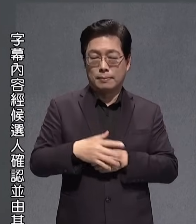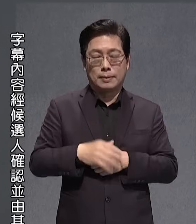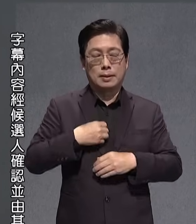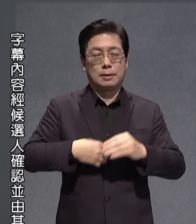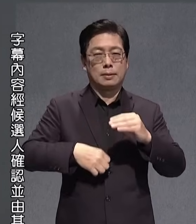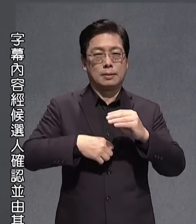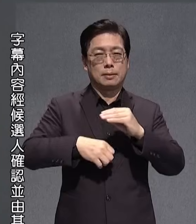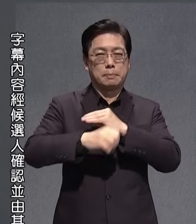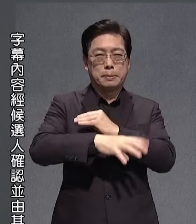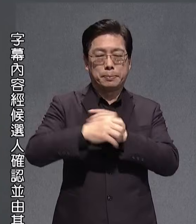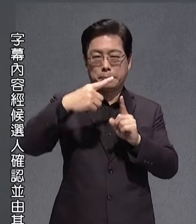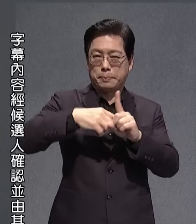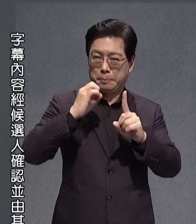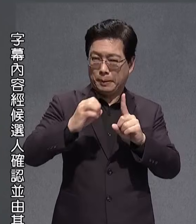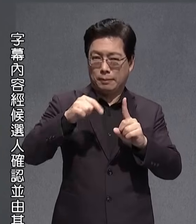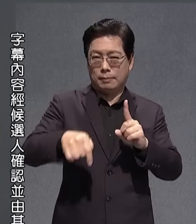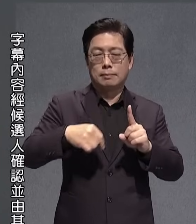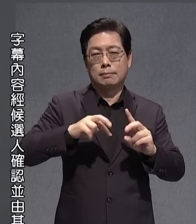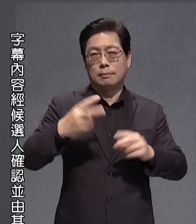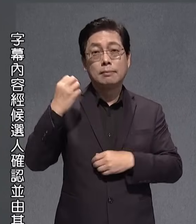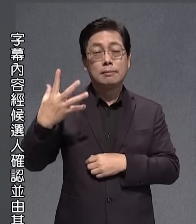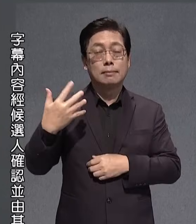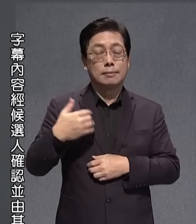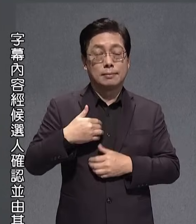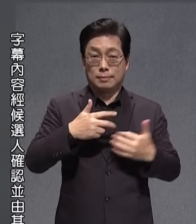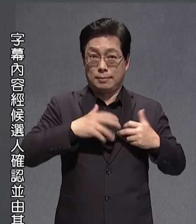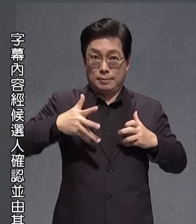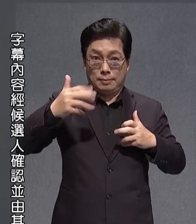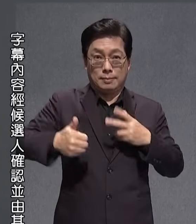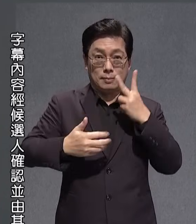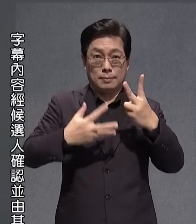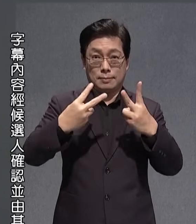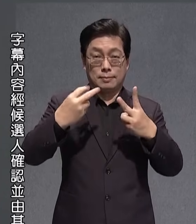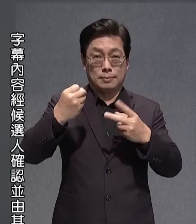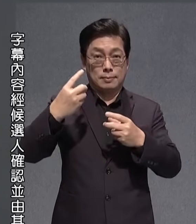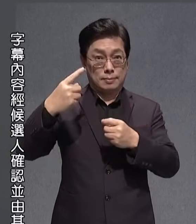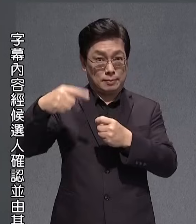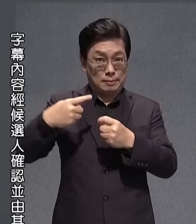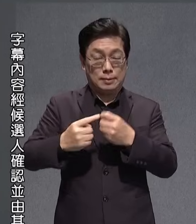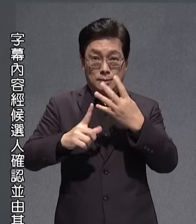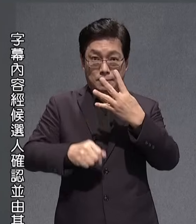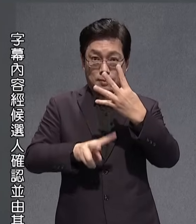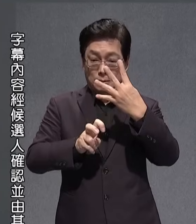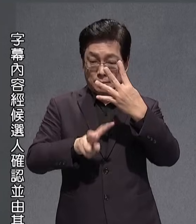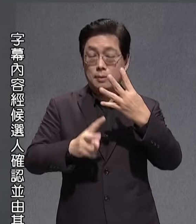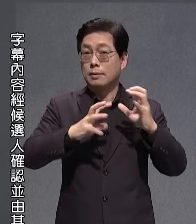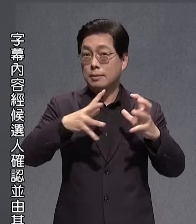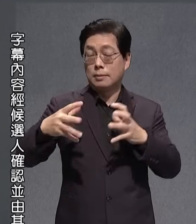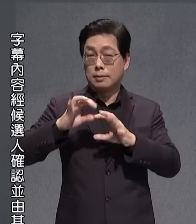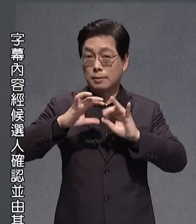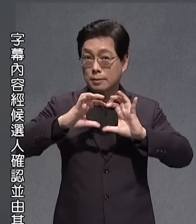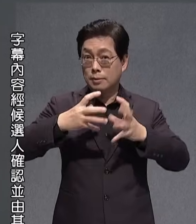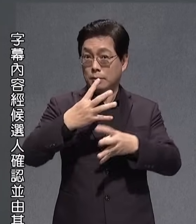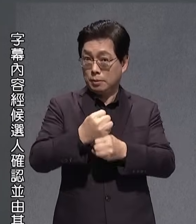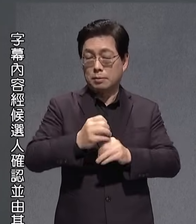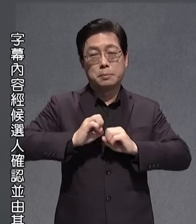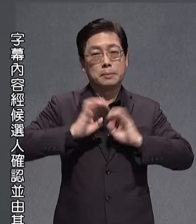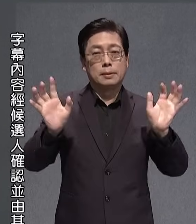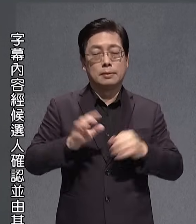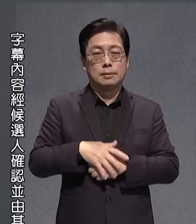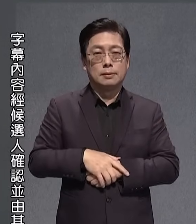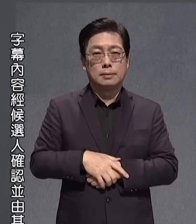转型。蔡英文总统在2021年的4月22号世界地球日，已经宣